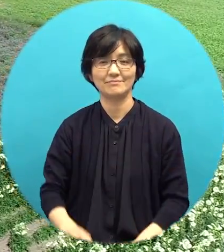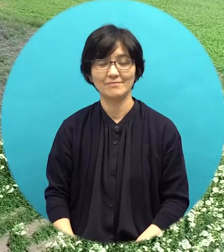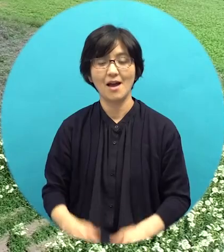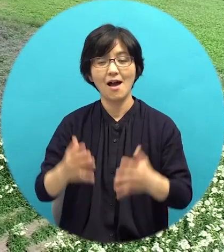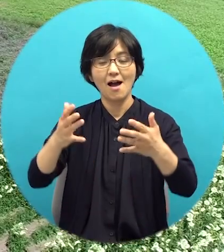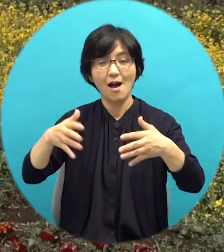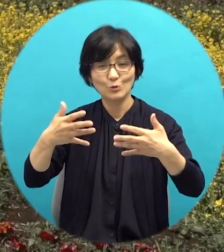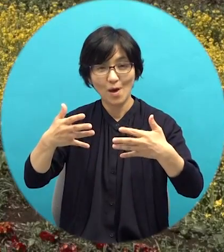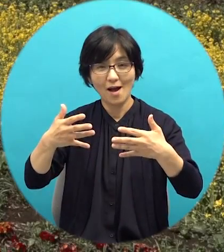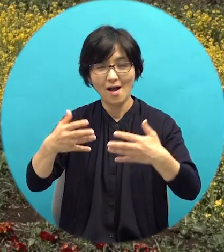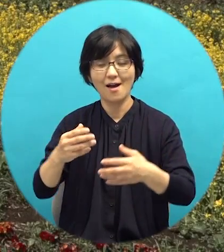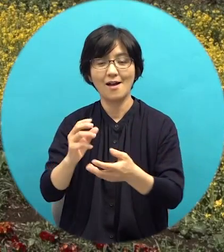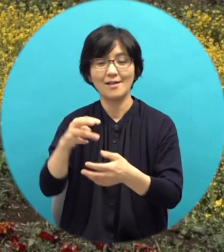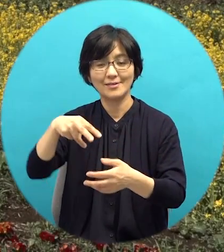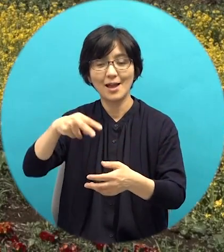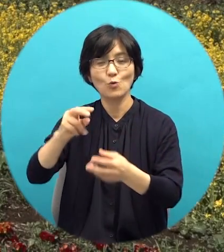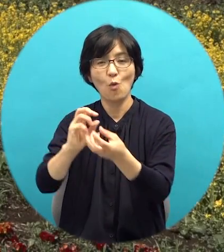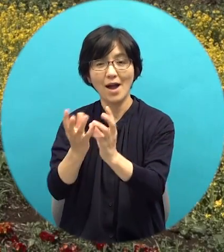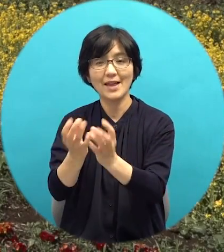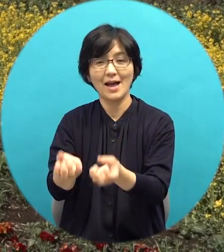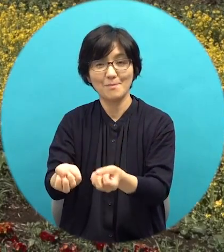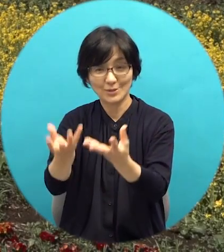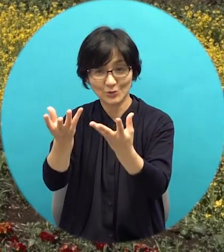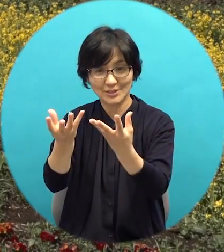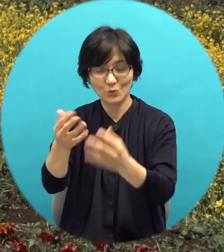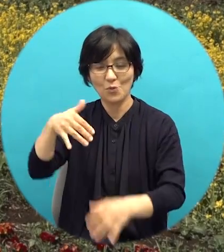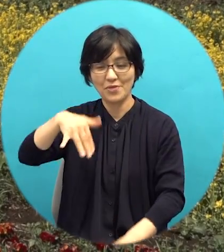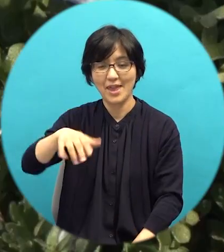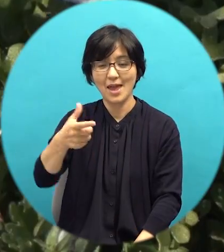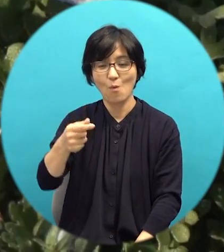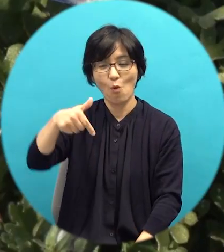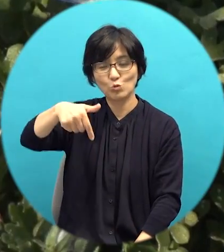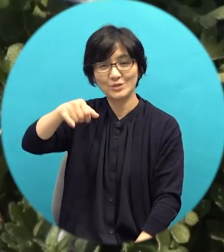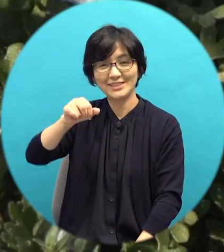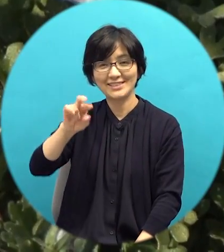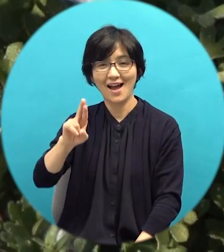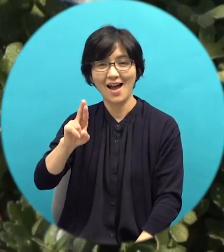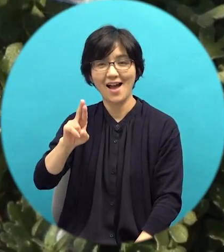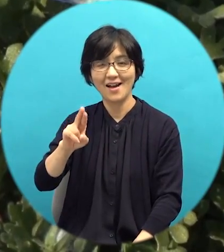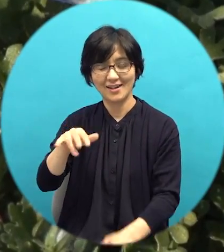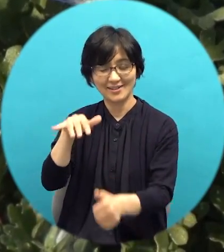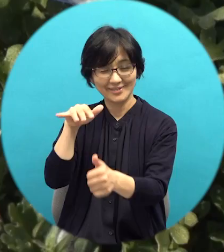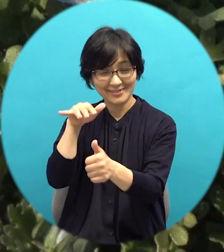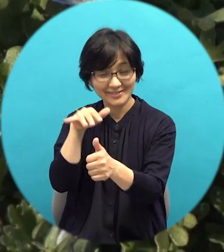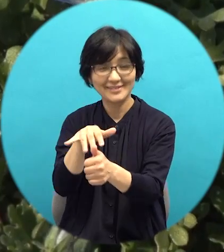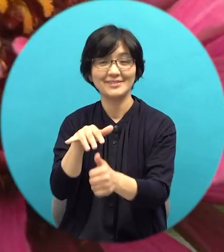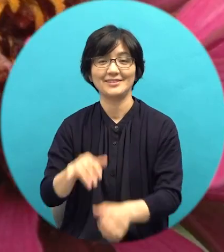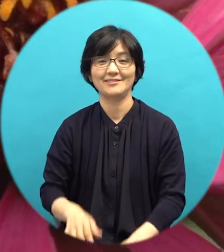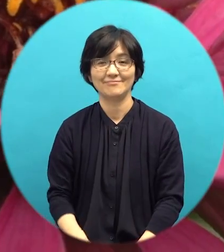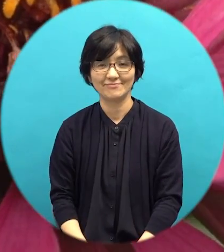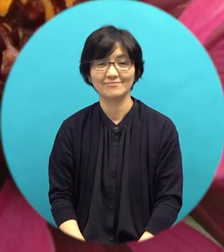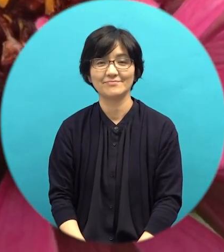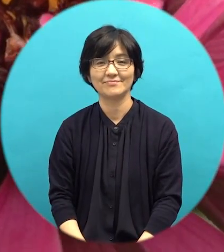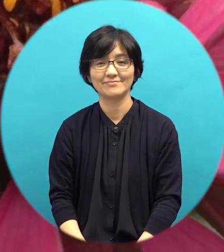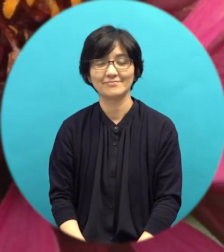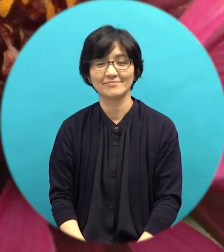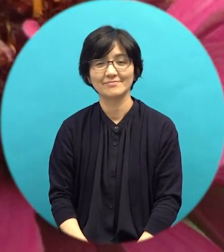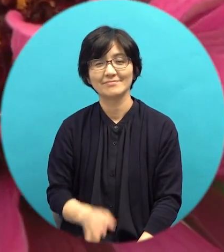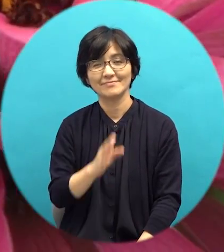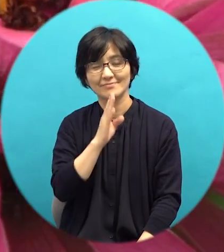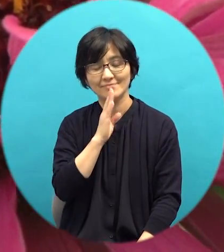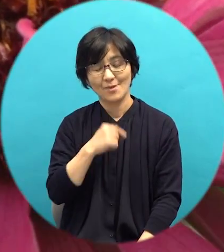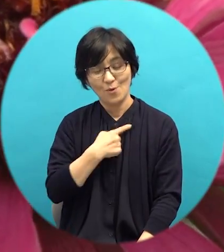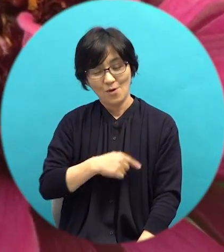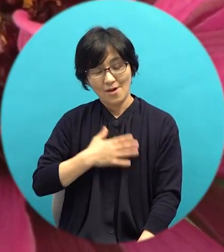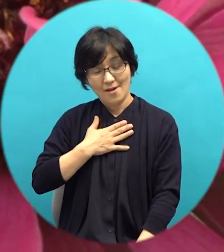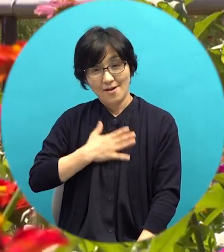は菜の花祭りと最近はネモフィラで非常に、この場所は人気になってますが、本当に、心